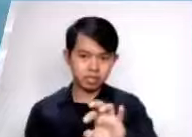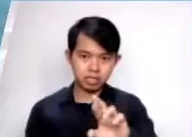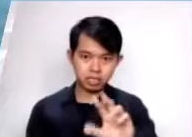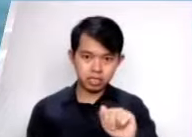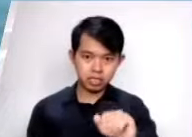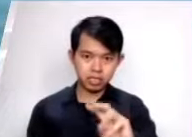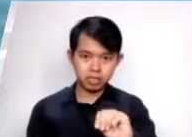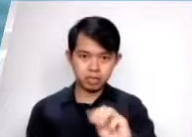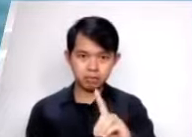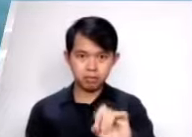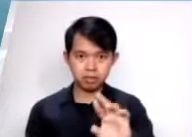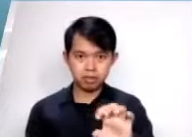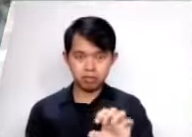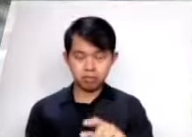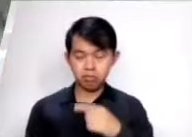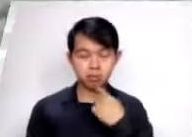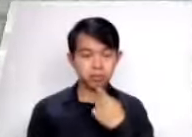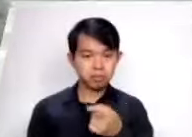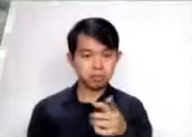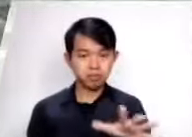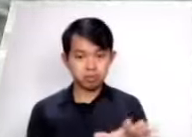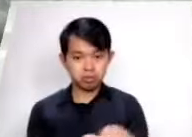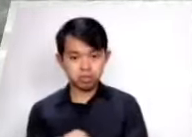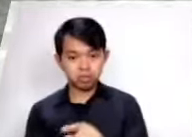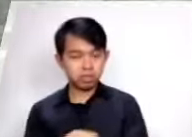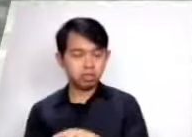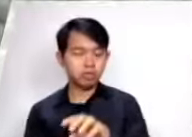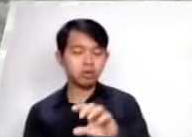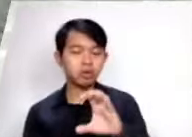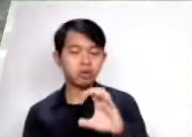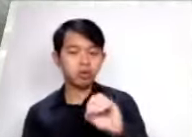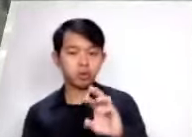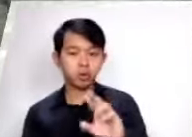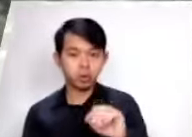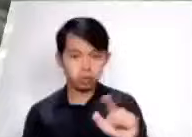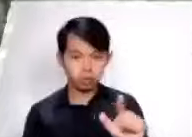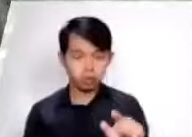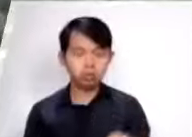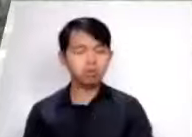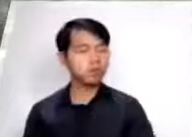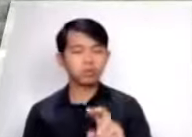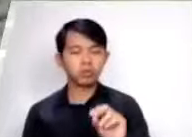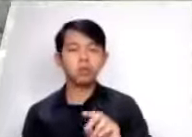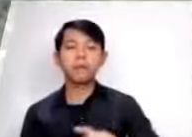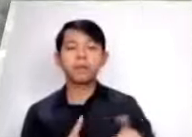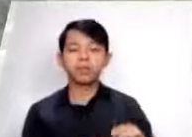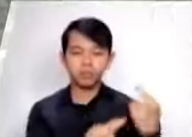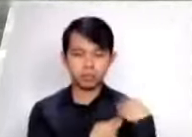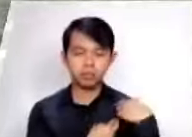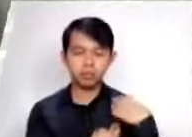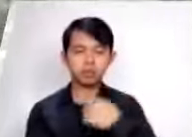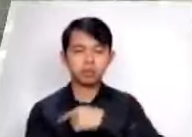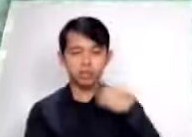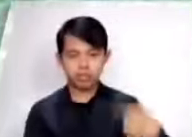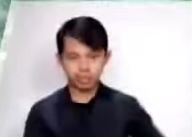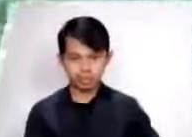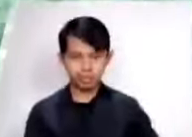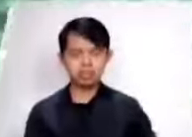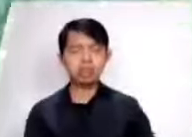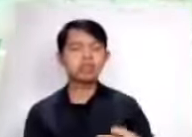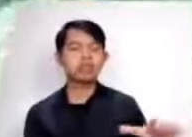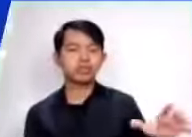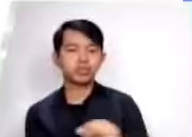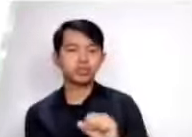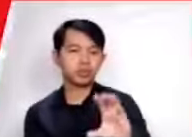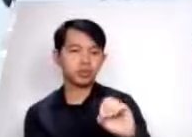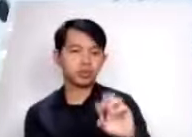Force for West Philippine Sea. Ang China nga raw ang mga nasa likod ng nasirang corals at nakakaapekto rin sa kabuhayan ng ating mga